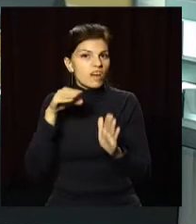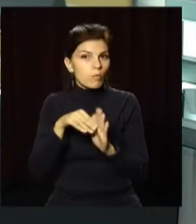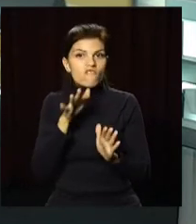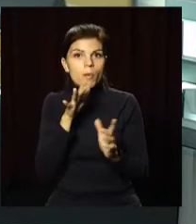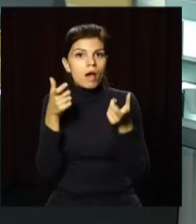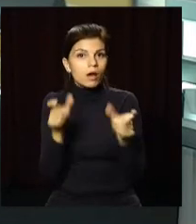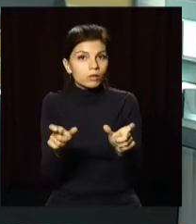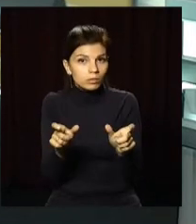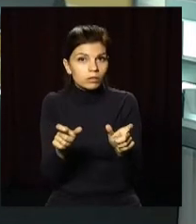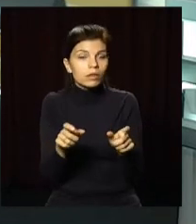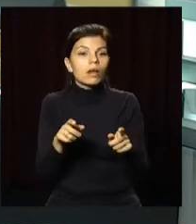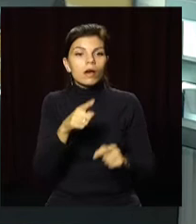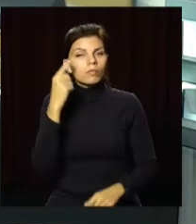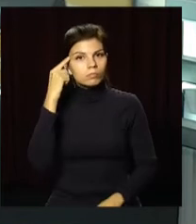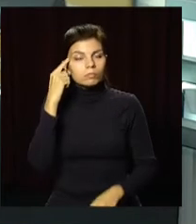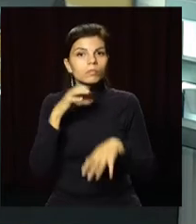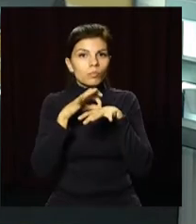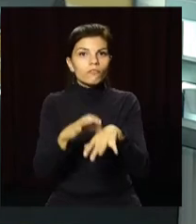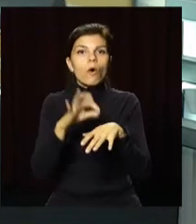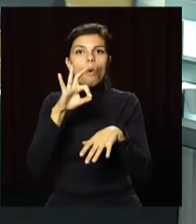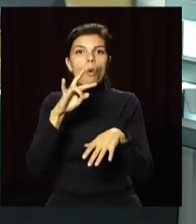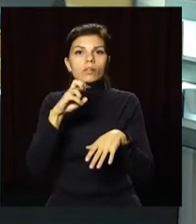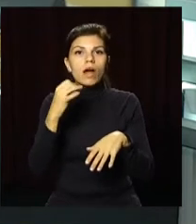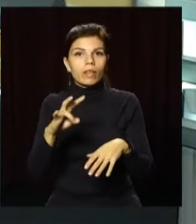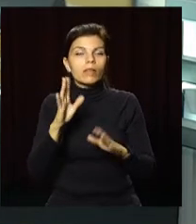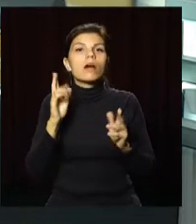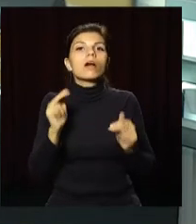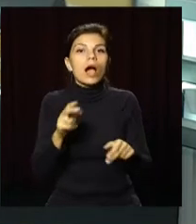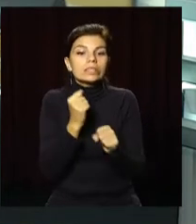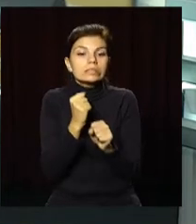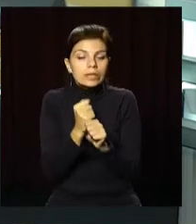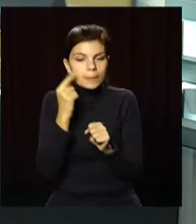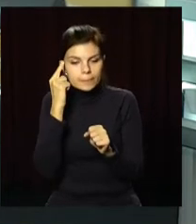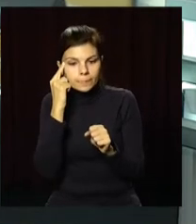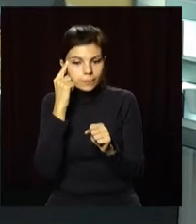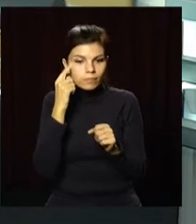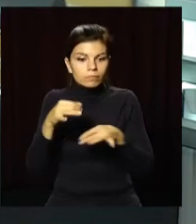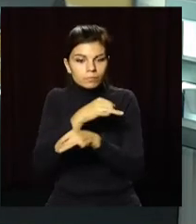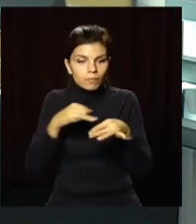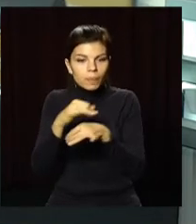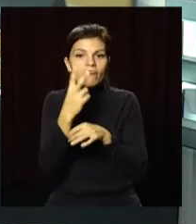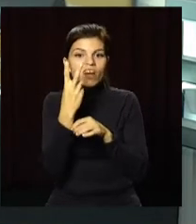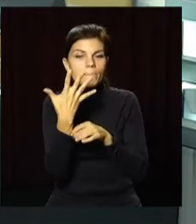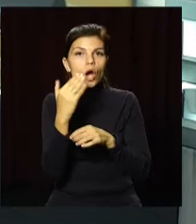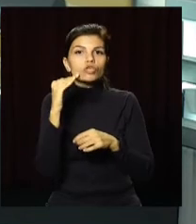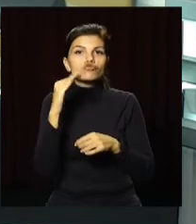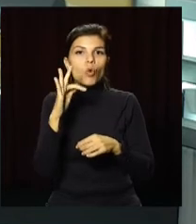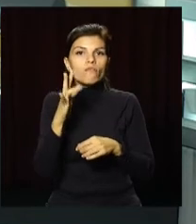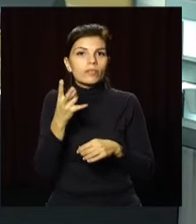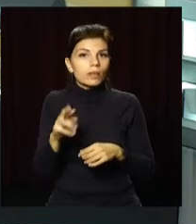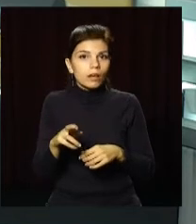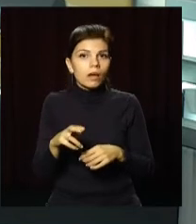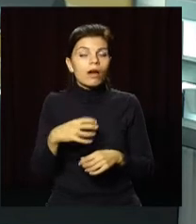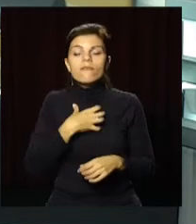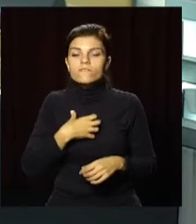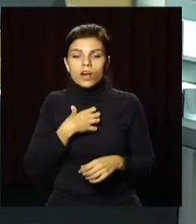Для громад області провели онлайн-тренінг і розповіли, як організувати процес на виборчих дільницях 25 жовтня. Серед